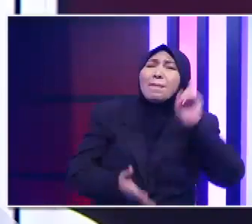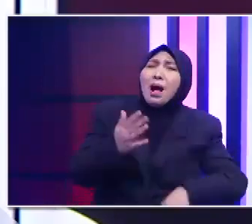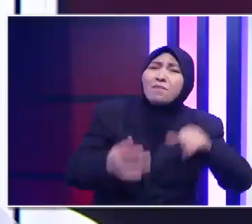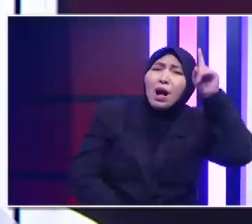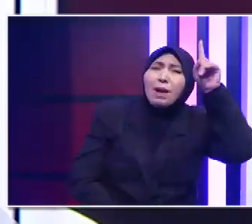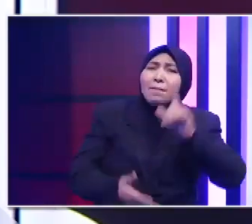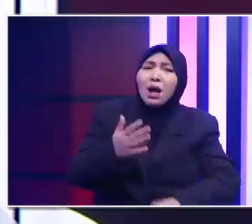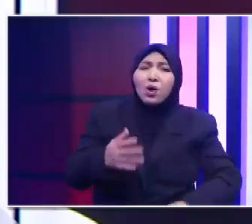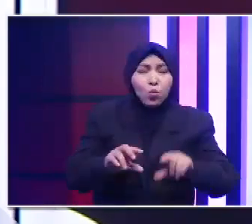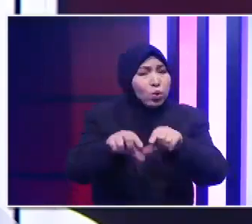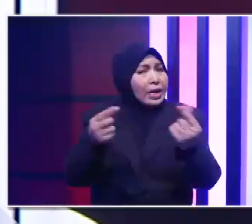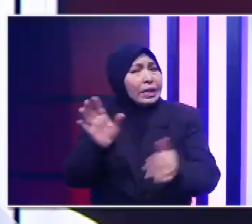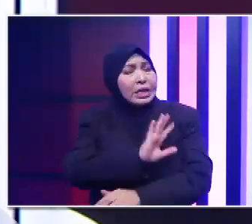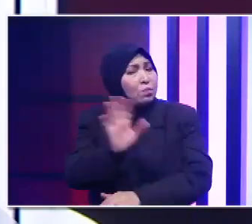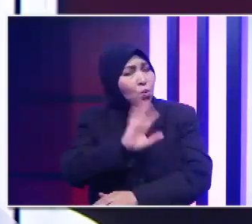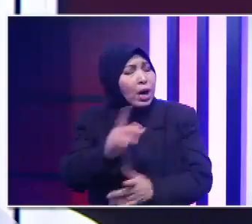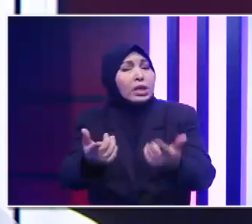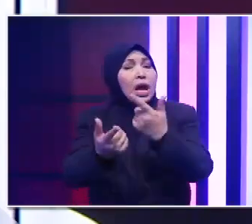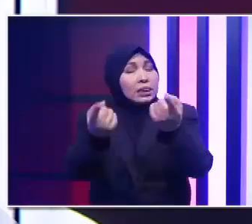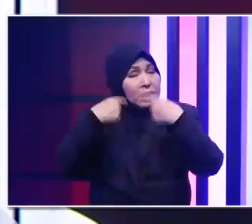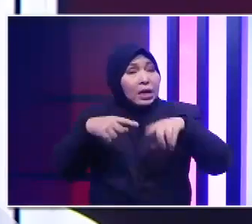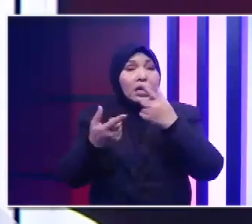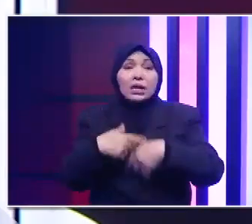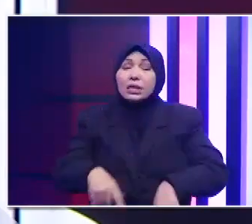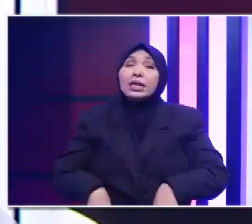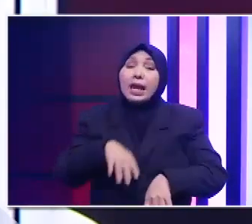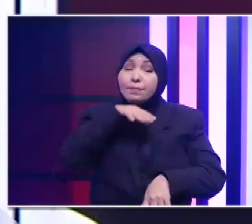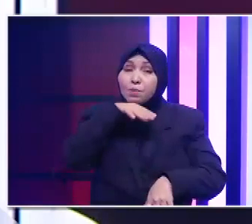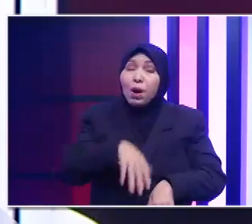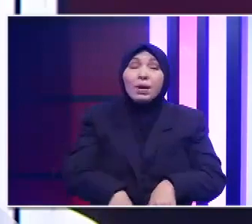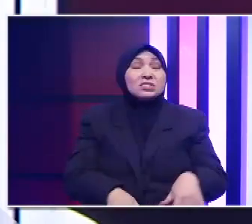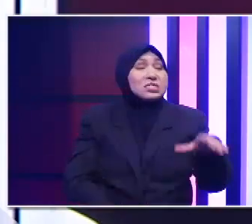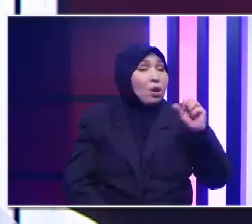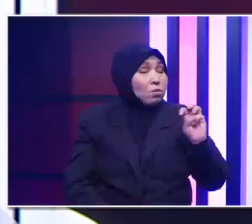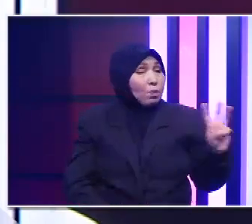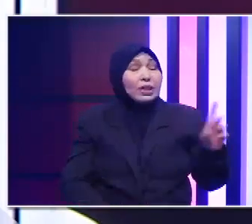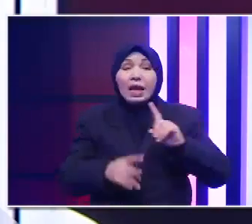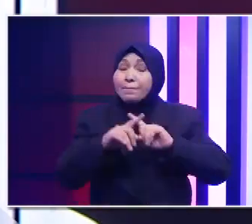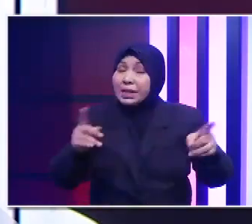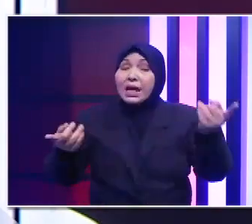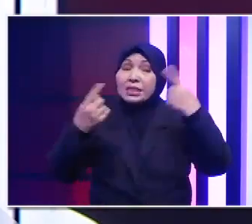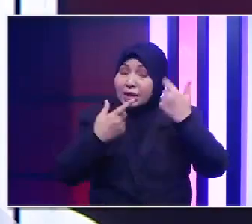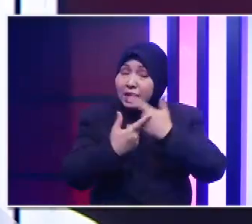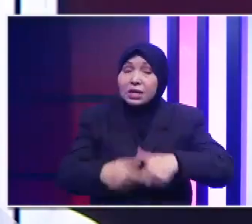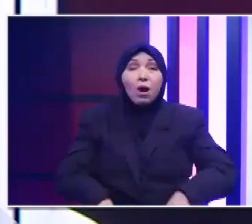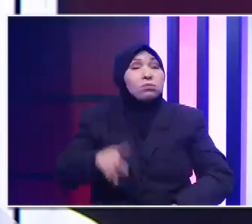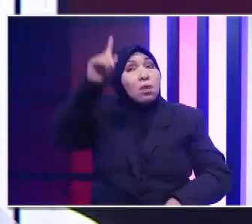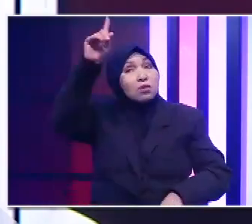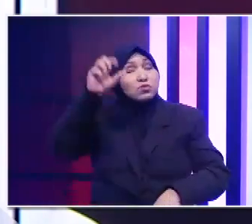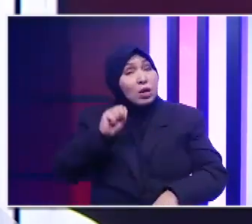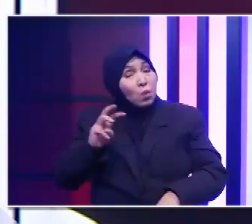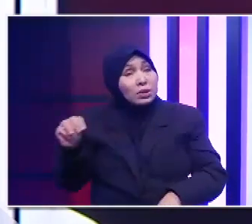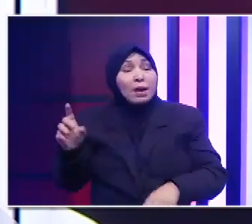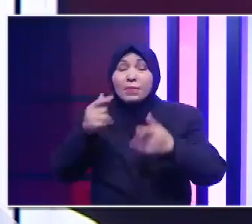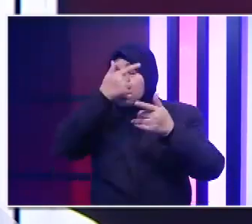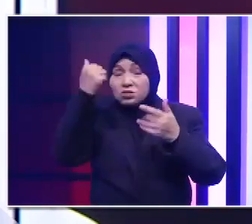Quran ini bukan datangnya daripada Nabi Shallallahu Alaihi Wasallam bahkan iye datang daripada Allah Subhanahu Wa Ta'ala karena